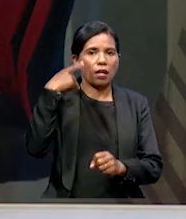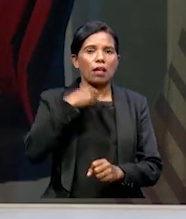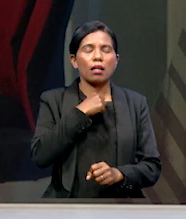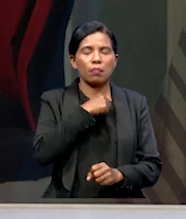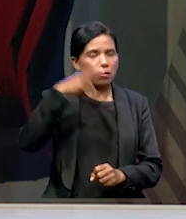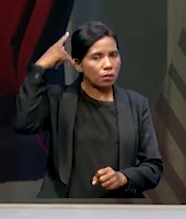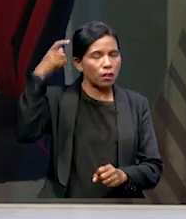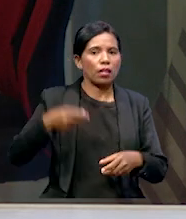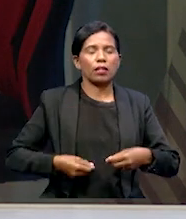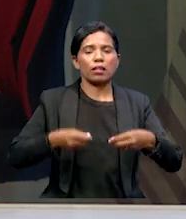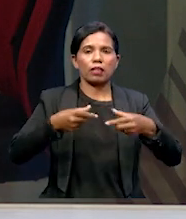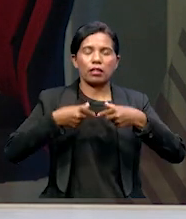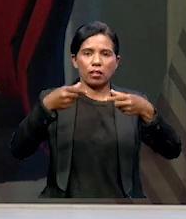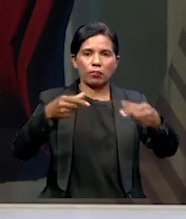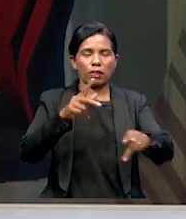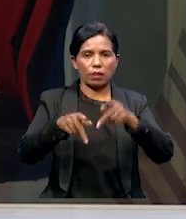ba povo Timor-Leste.